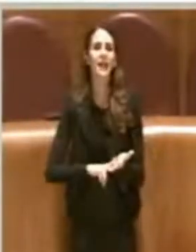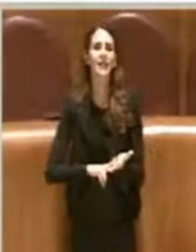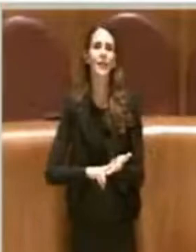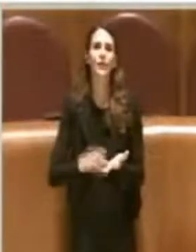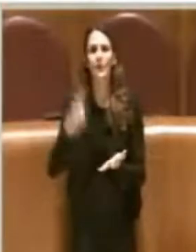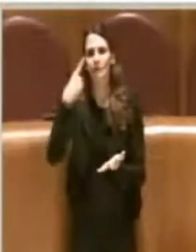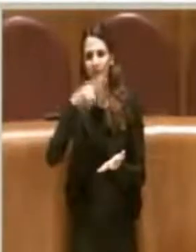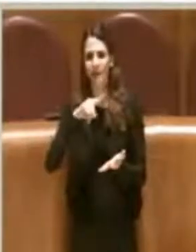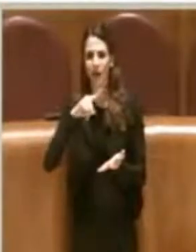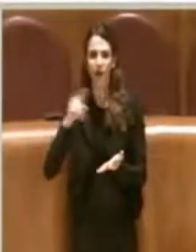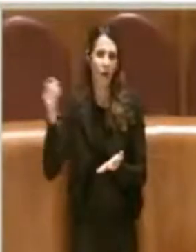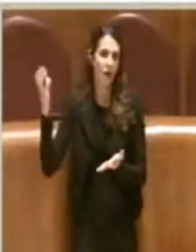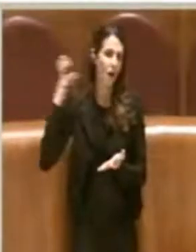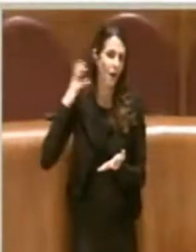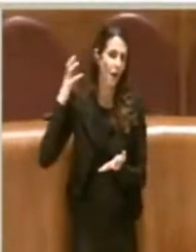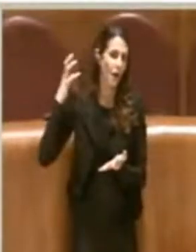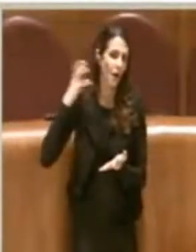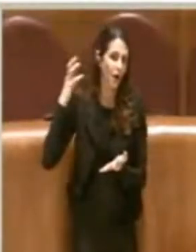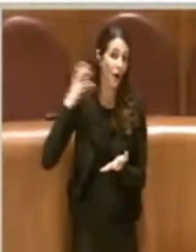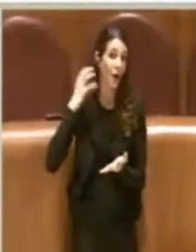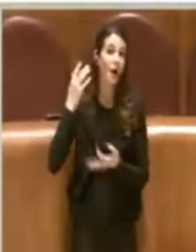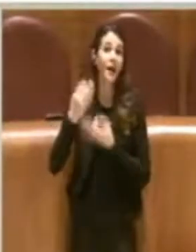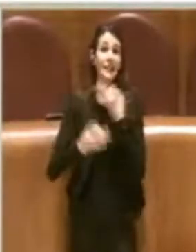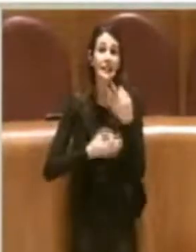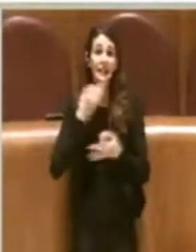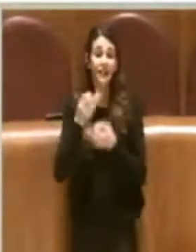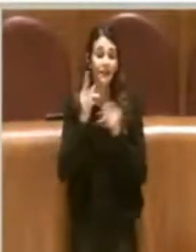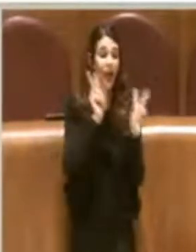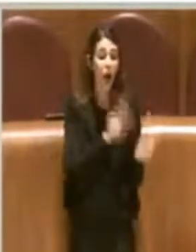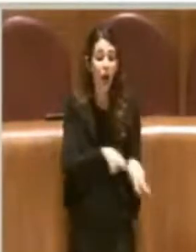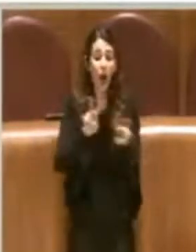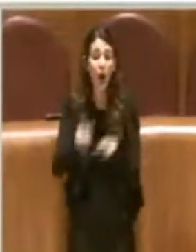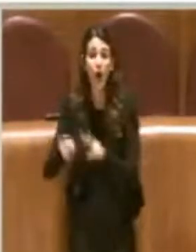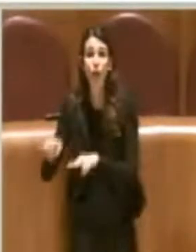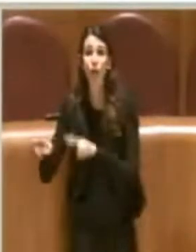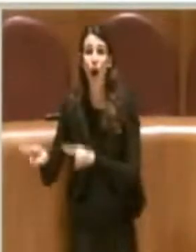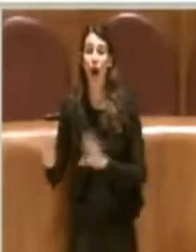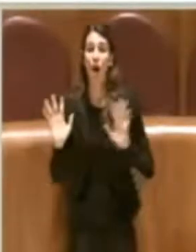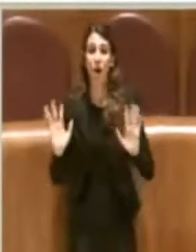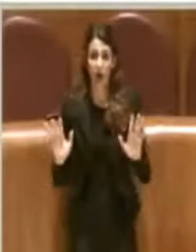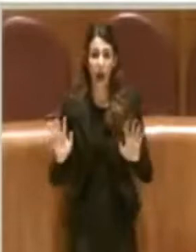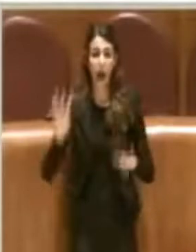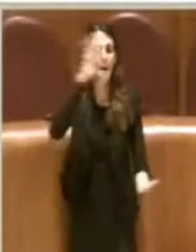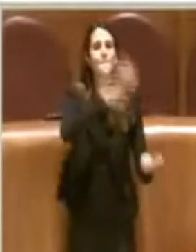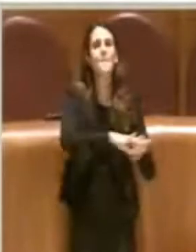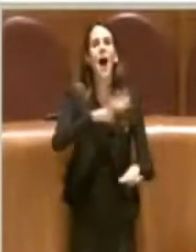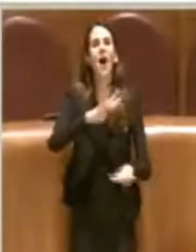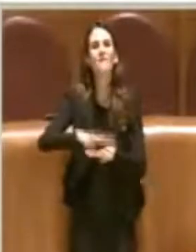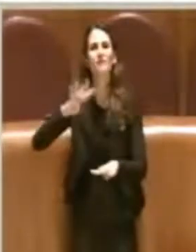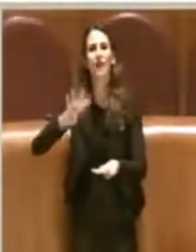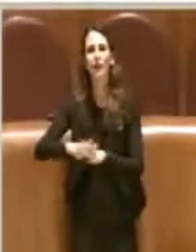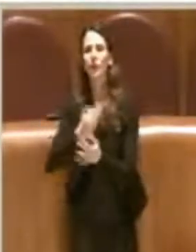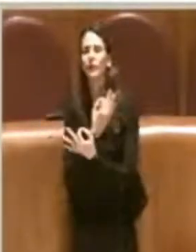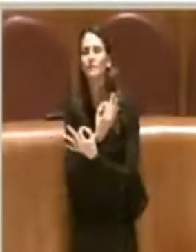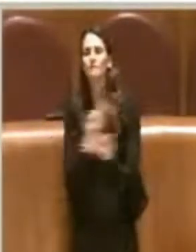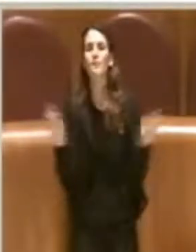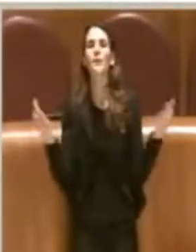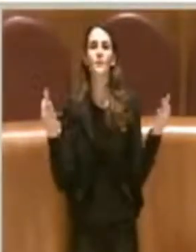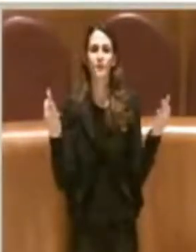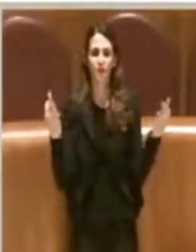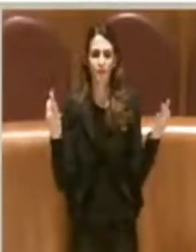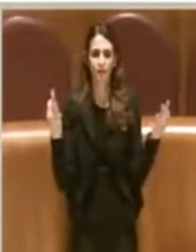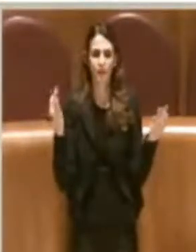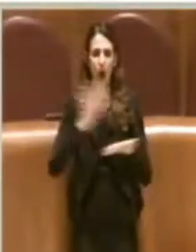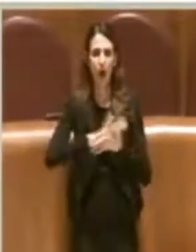che garantisce di poter diciamo mappare vigilare meglio sulla su queste su